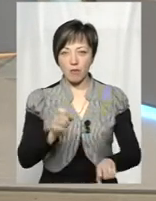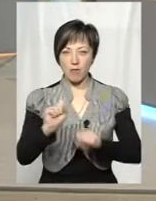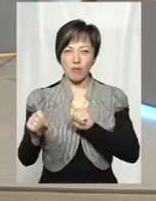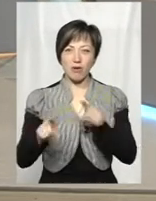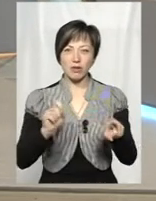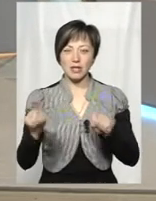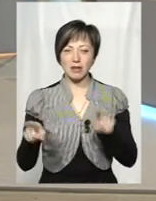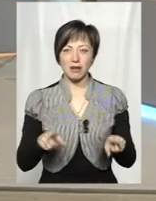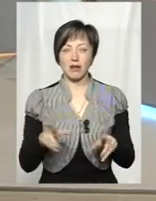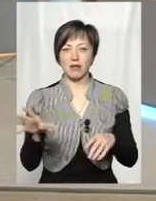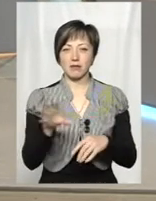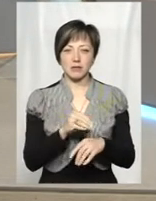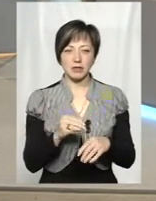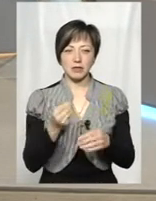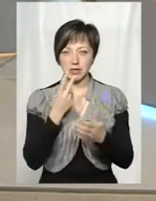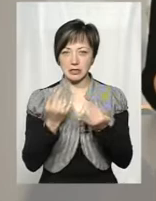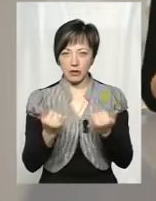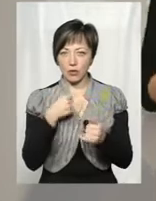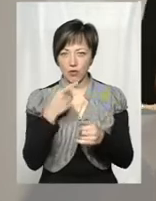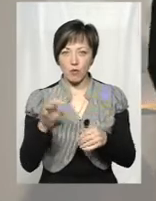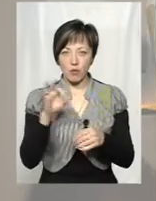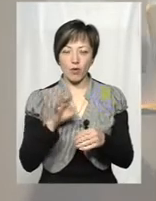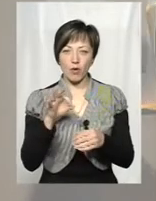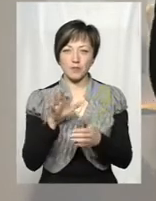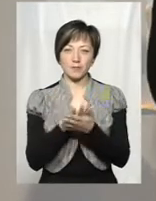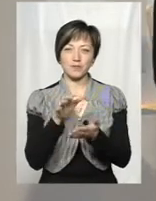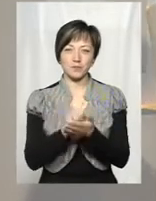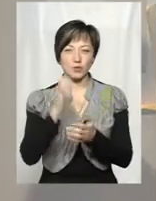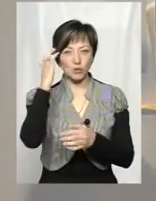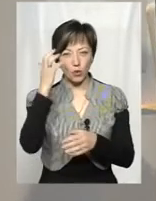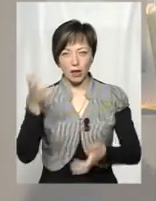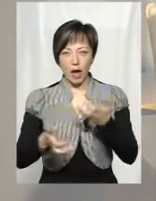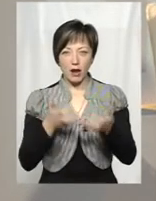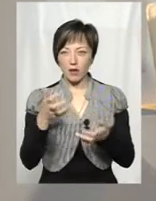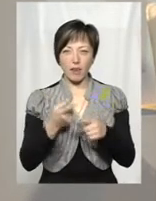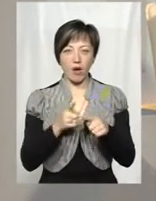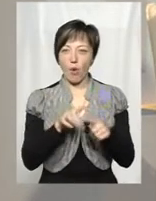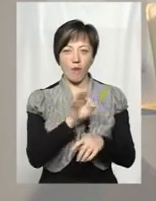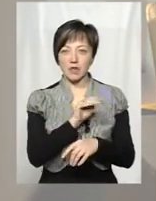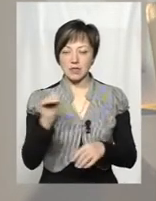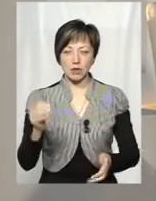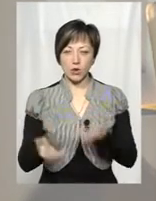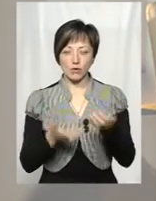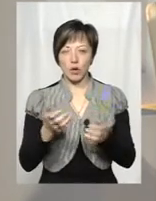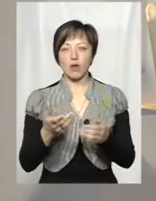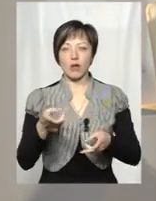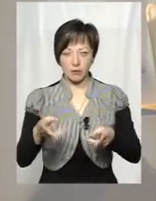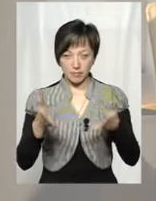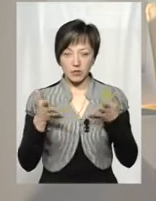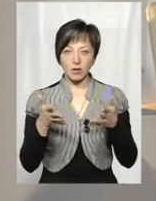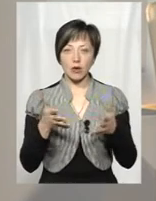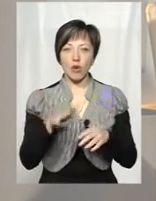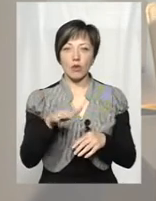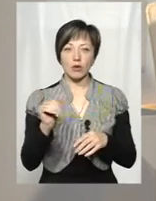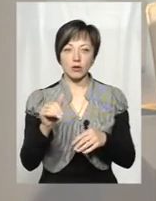все. Зараз ви говорите вже про чорних археологів, так. Ми переходимо вже до того, що це неофіційні. Очевидно, що вони